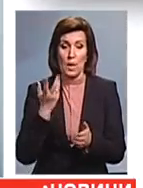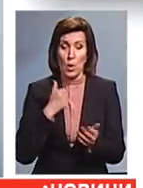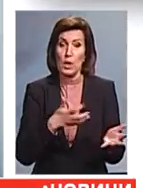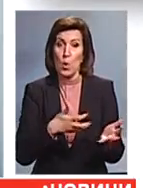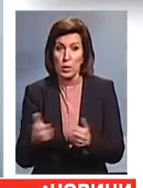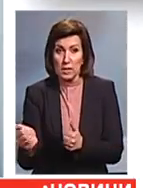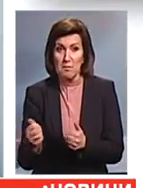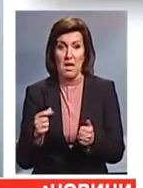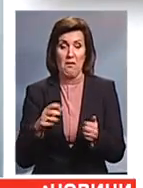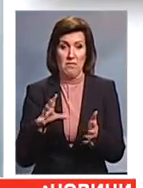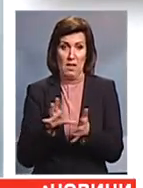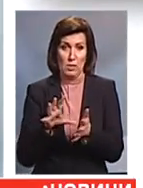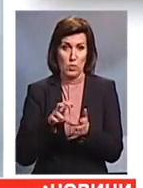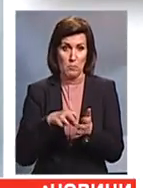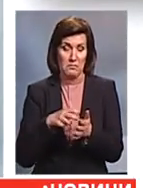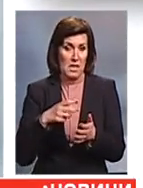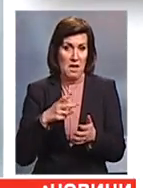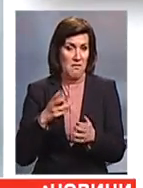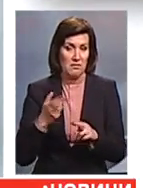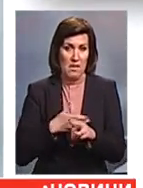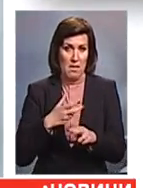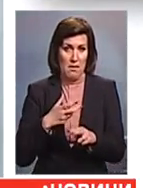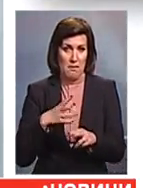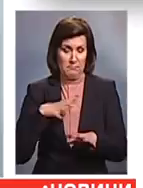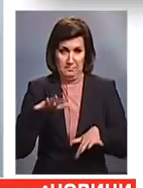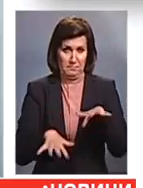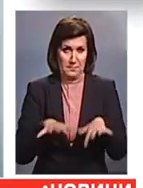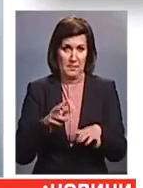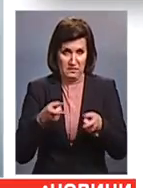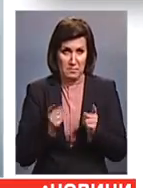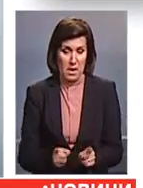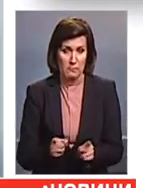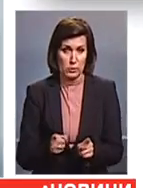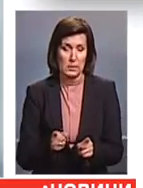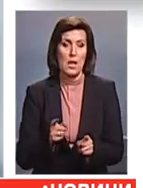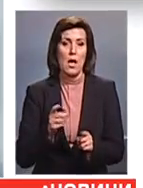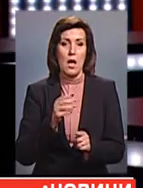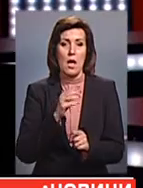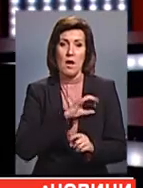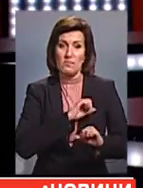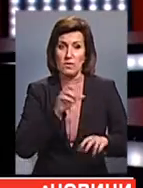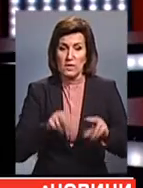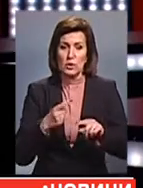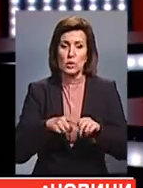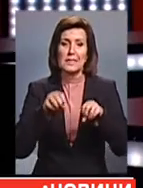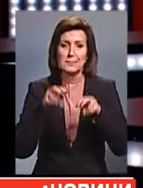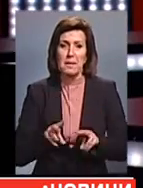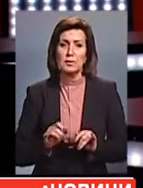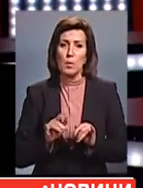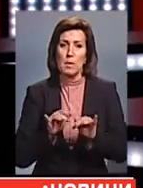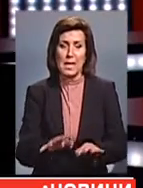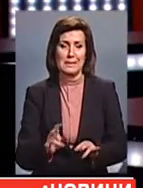отримав його на електронну адресу, не мав підстав сумніватися у його справжності. Фейгін вважає, що це спецоперація